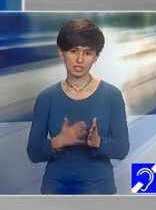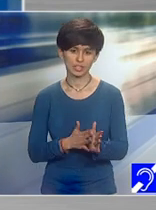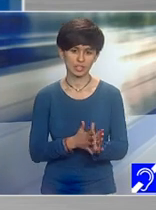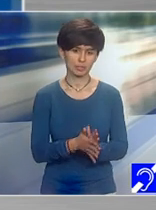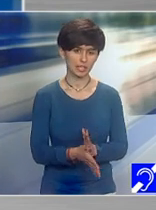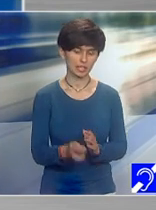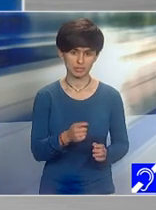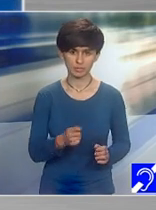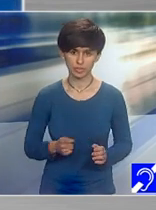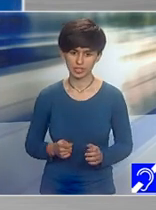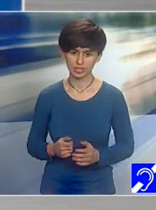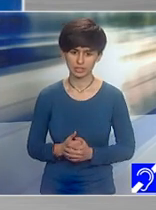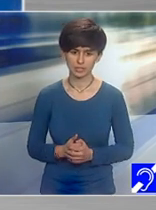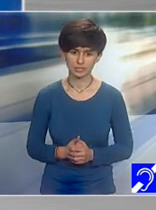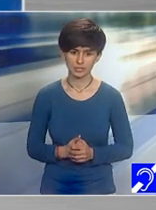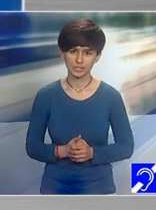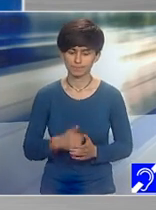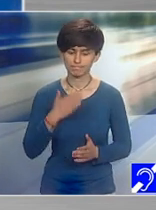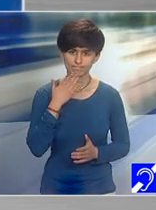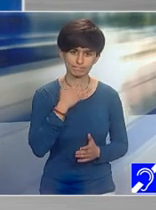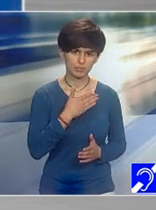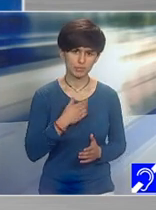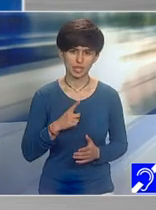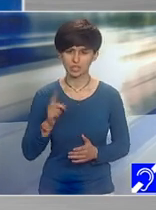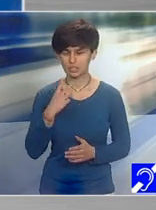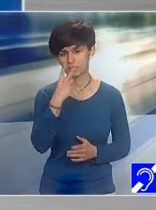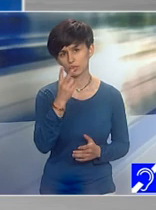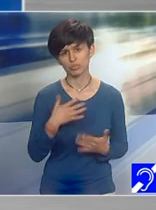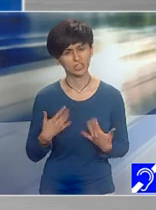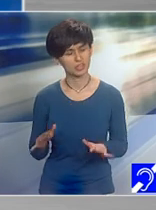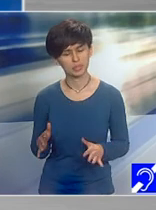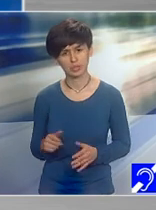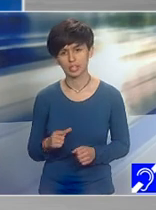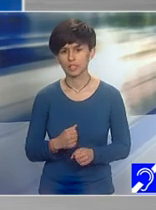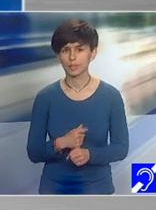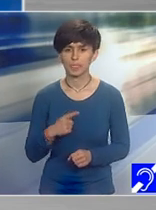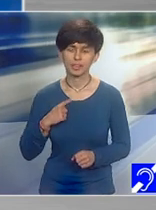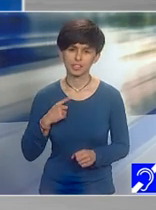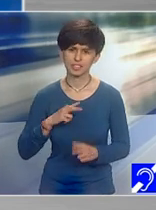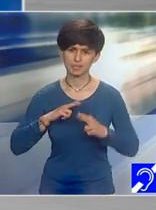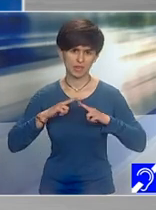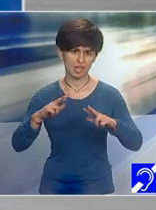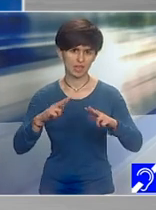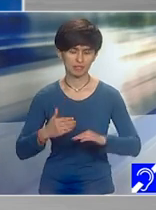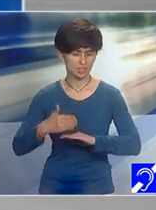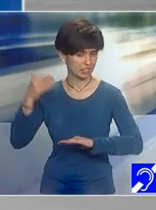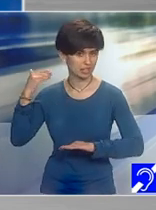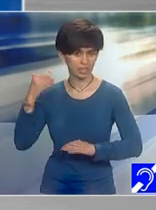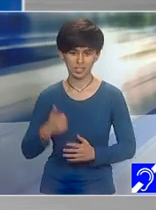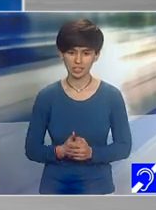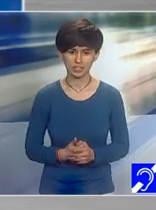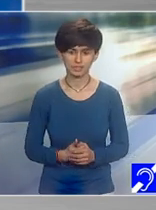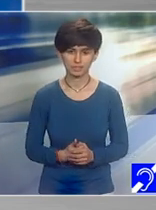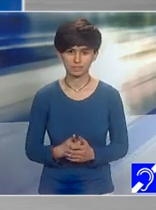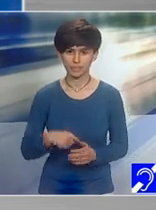acei bani. Deocamdată, din păcate, nu vede nimic, este parcă mai grav decât era înainte de a începe și cred că acolo trebuie găsite soluții cât mai repede.